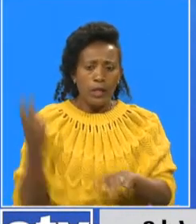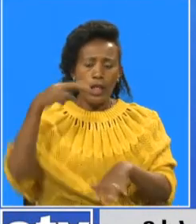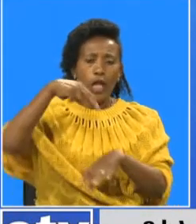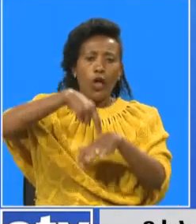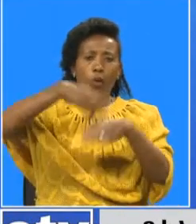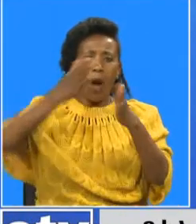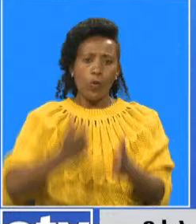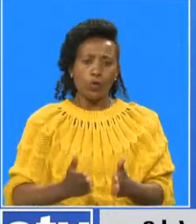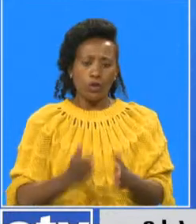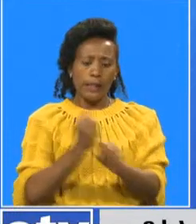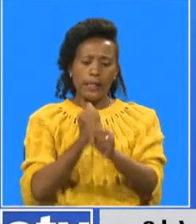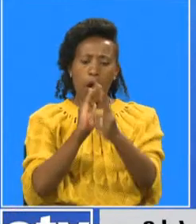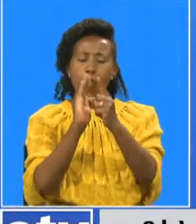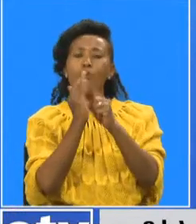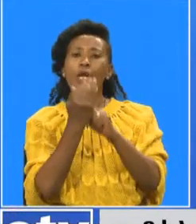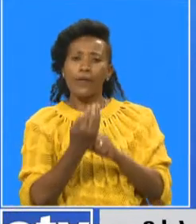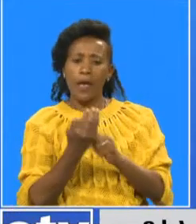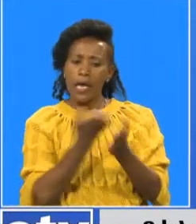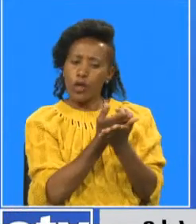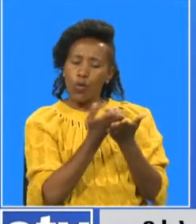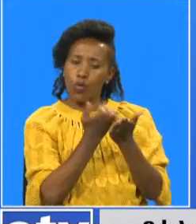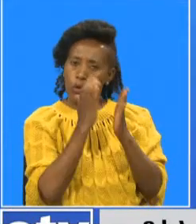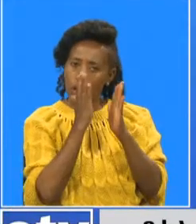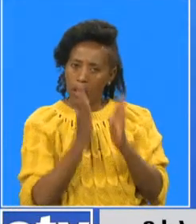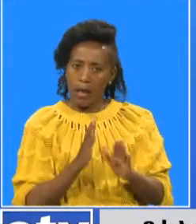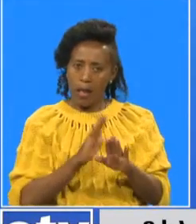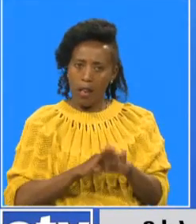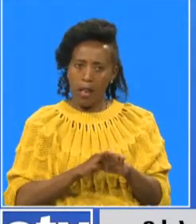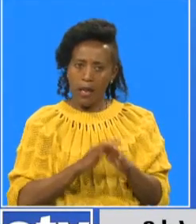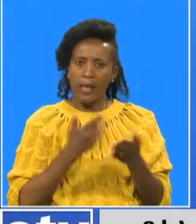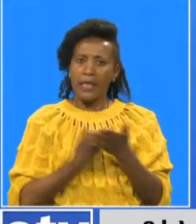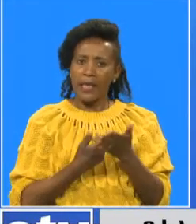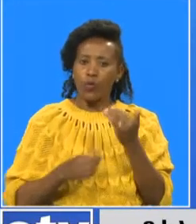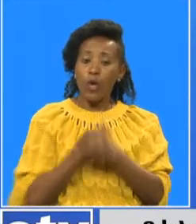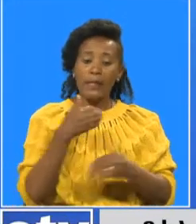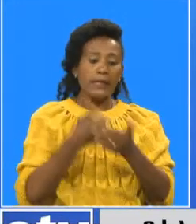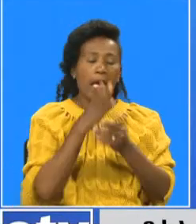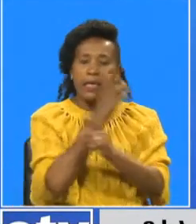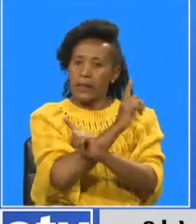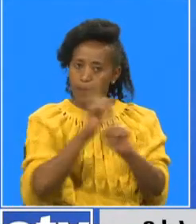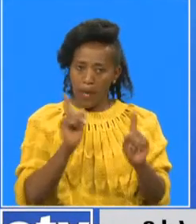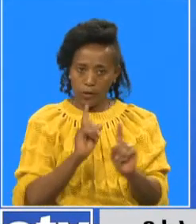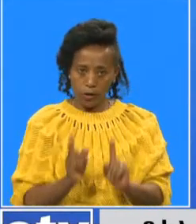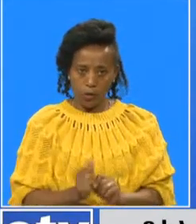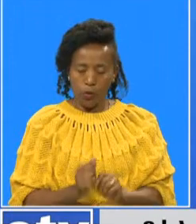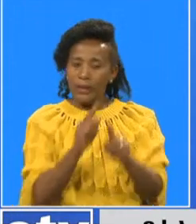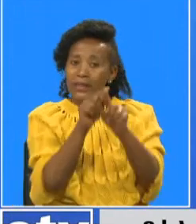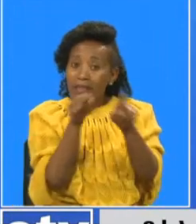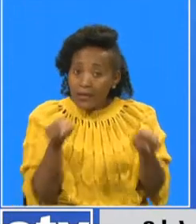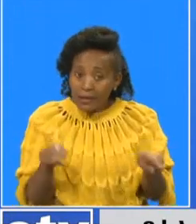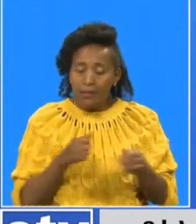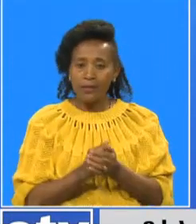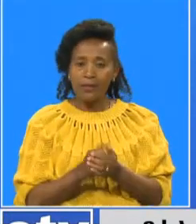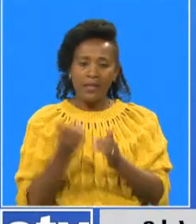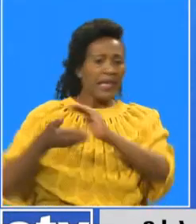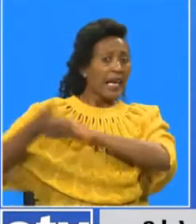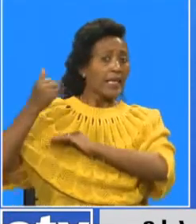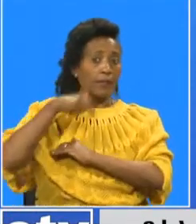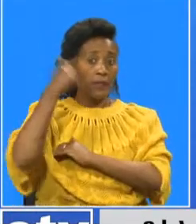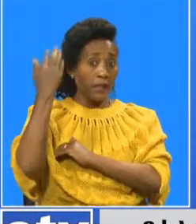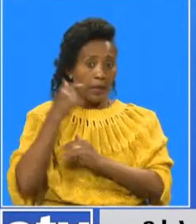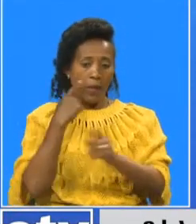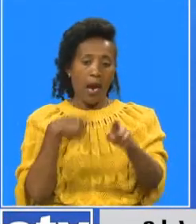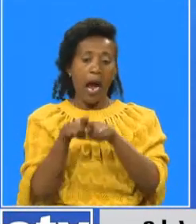የተቋሞች የስራ ሁኔታ ኢኮኖሚካል የሆነ ዳሜጅ ሳይደርስባቸው ግን ቀደም ሲል